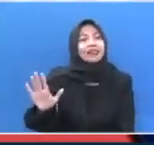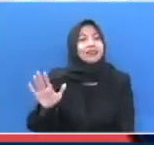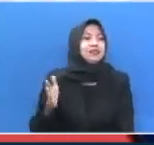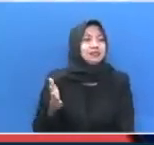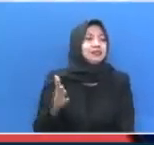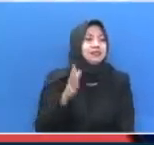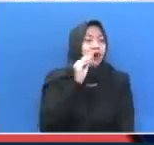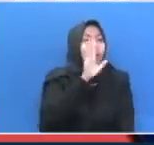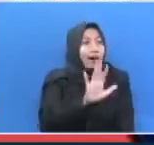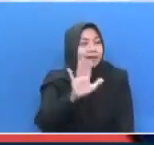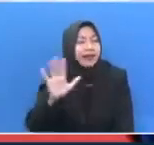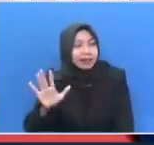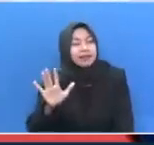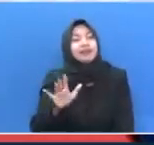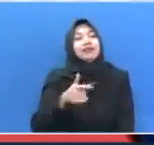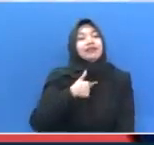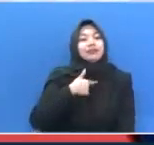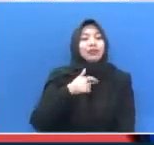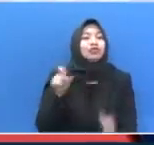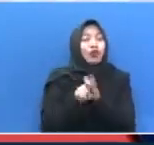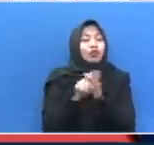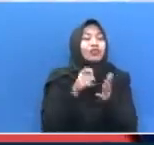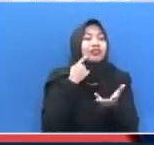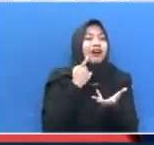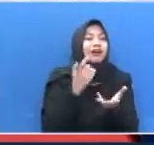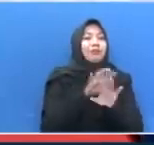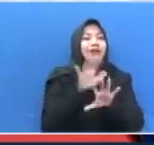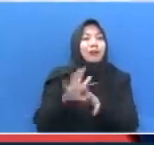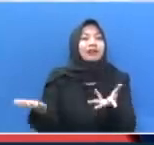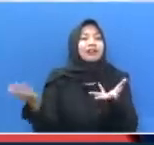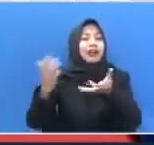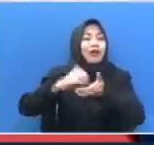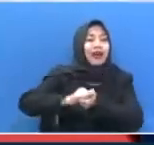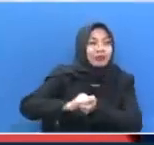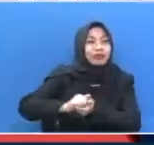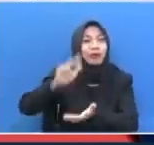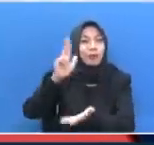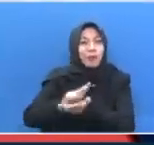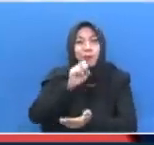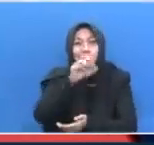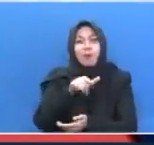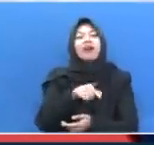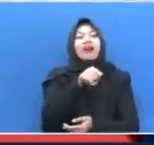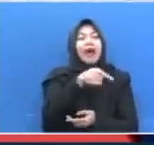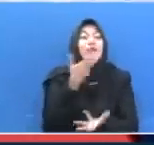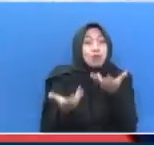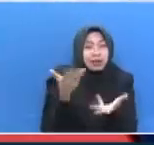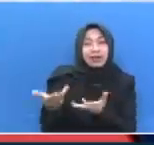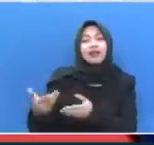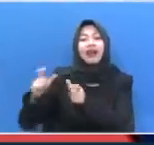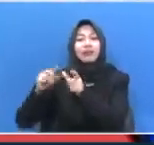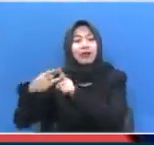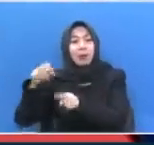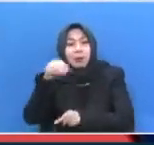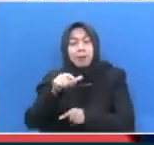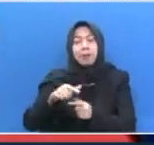tapi disampaikan ada deklarasi inilah yang sepertinya membuat teman-teman Nasdem itu tidak terima ini maaf saya potong ini